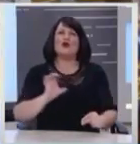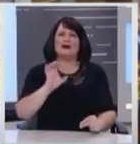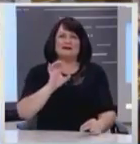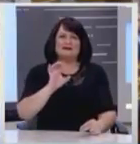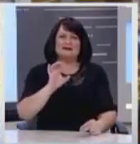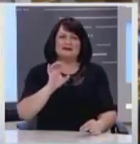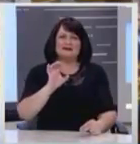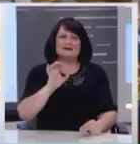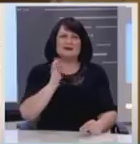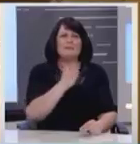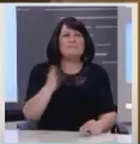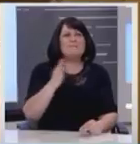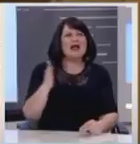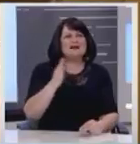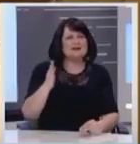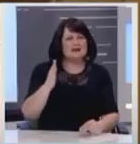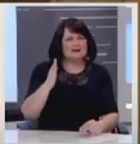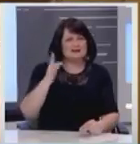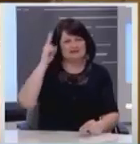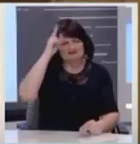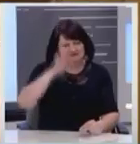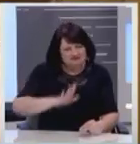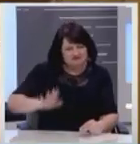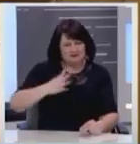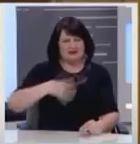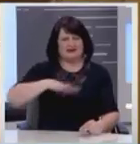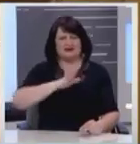της Μέσης Ανατολής και άλλες χώρες.